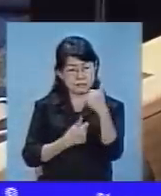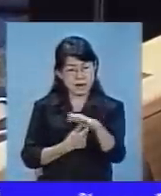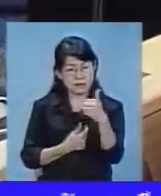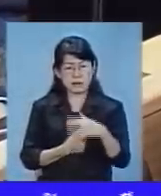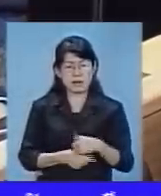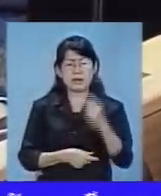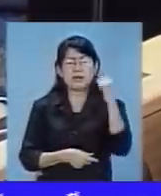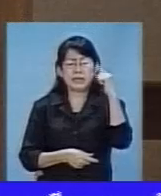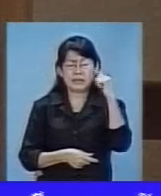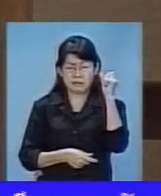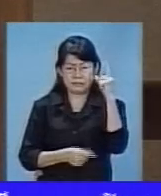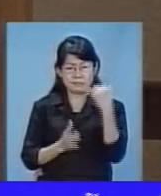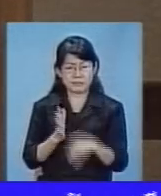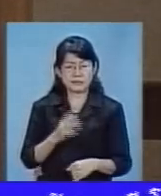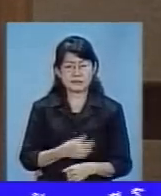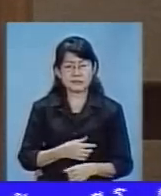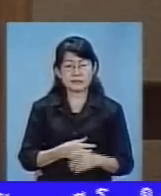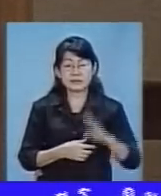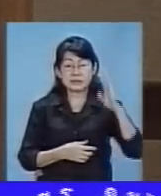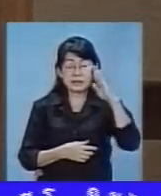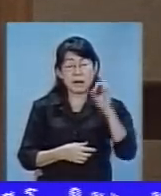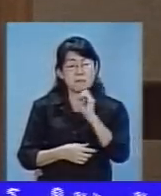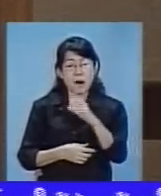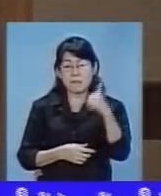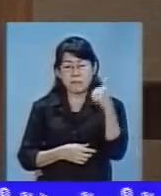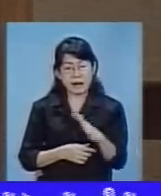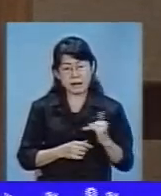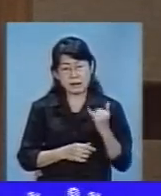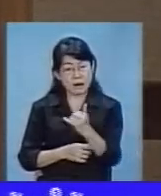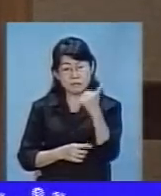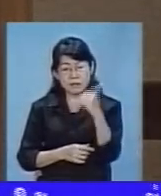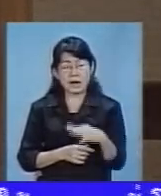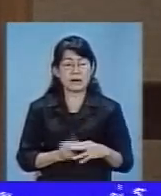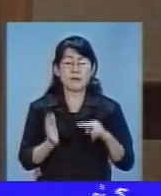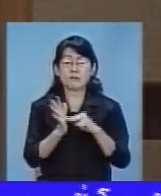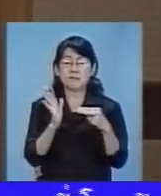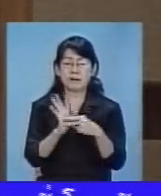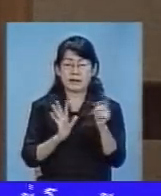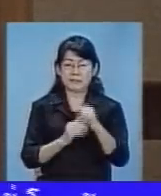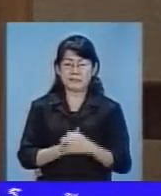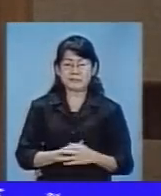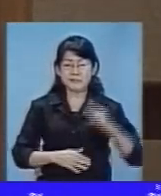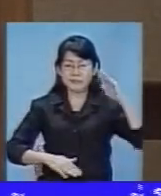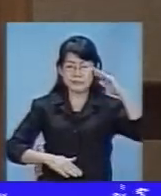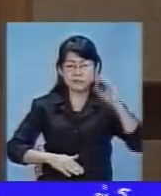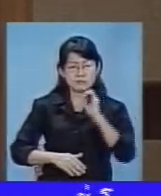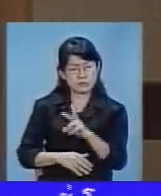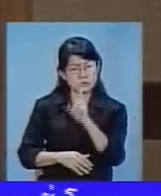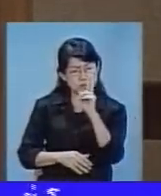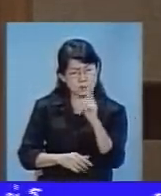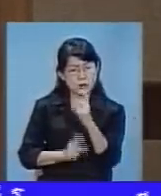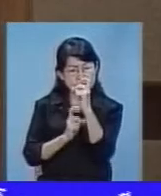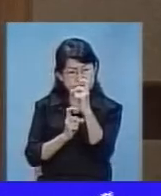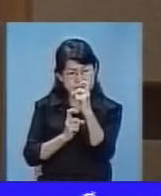ดคำว่าไม่อนุญาตก็คือว่าเจ้าหน้าที่บอกว่ามีความไม่ปลอดภั